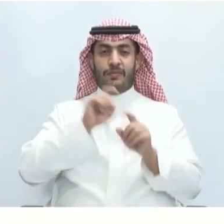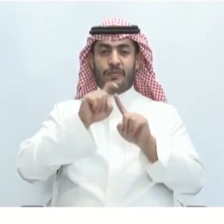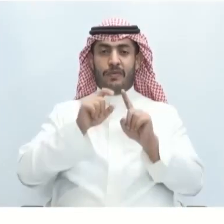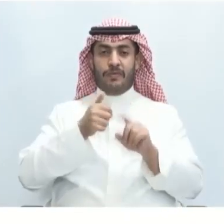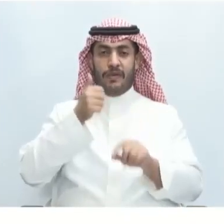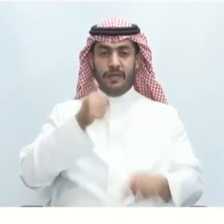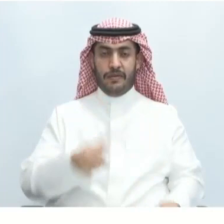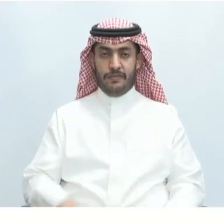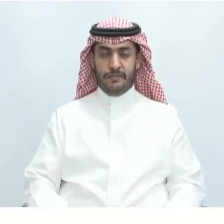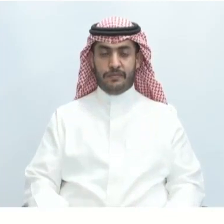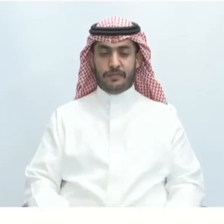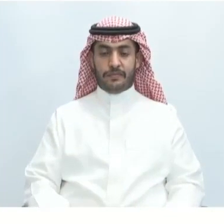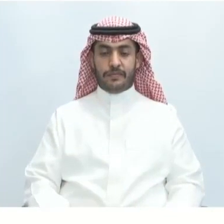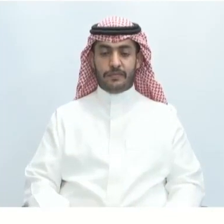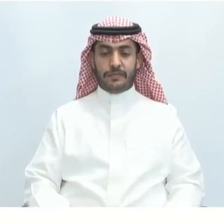ممكن